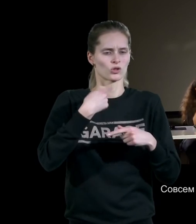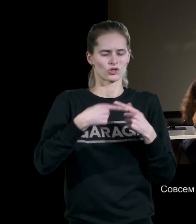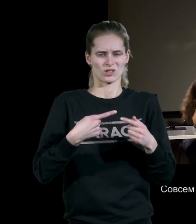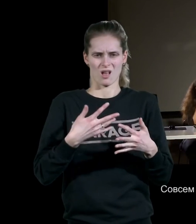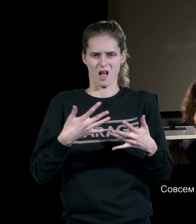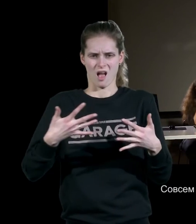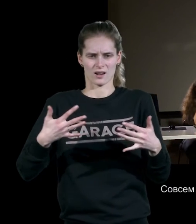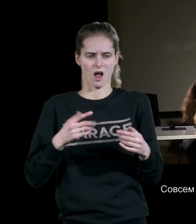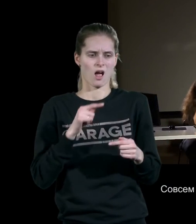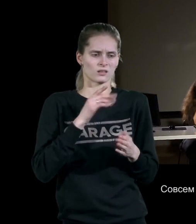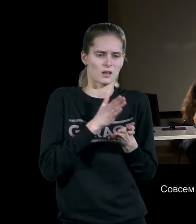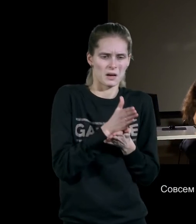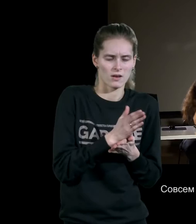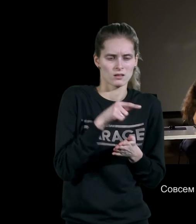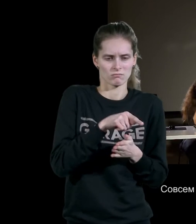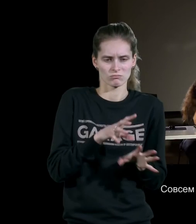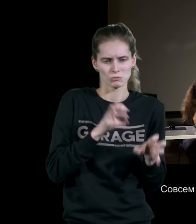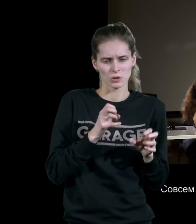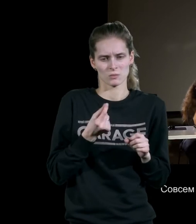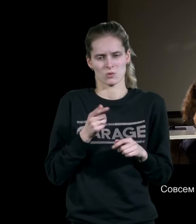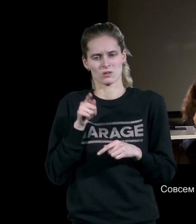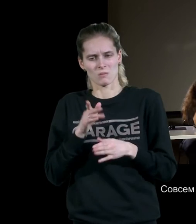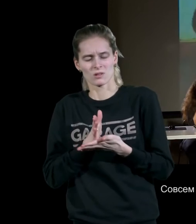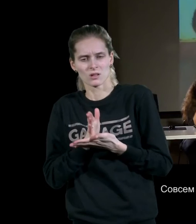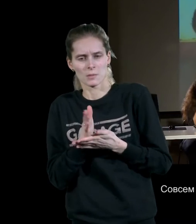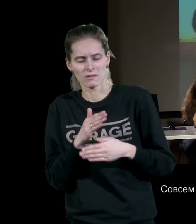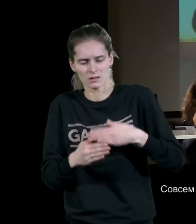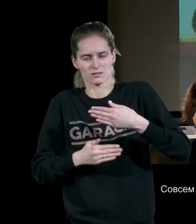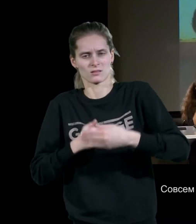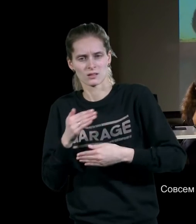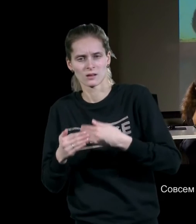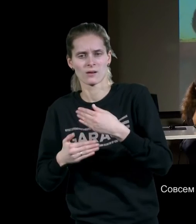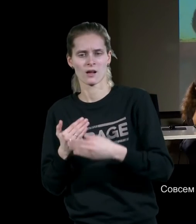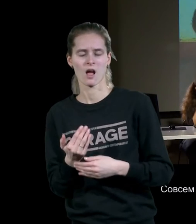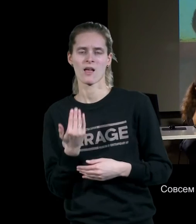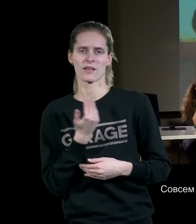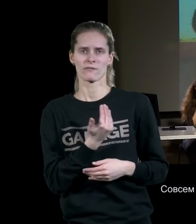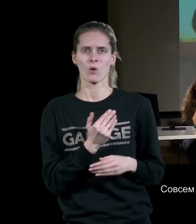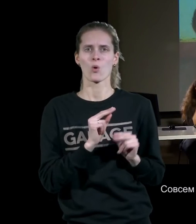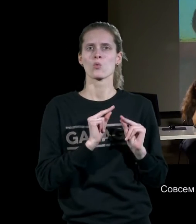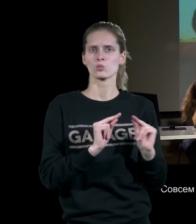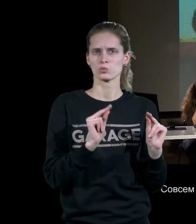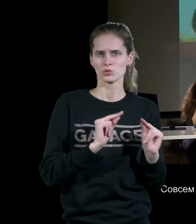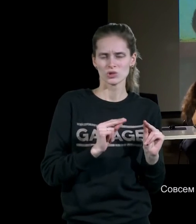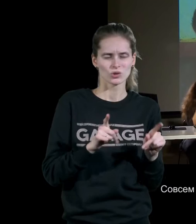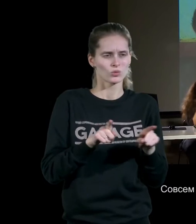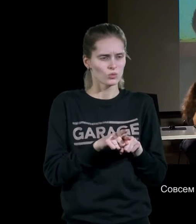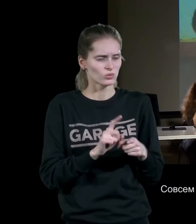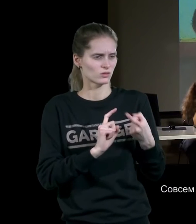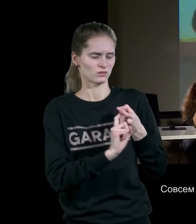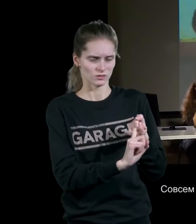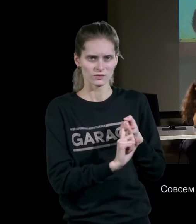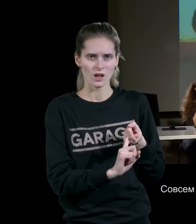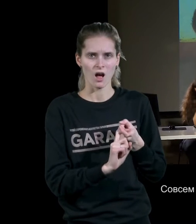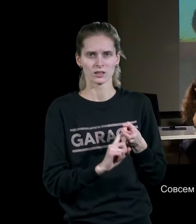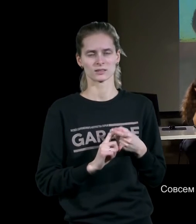ранние его вещи более-менее экспрессионистского толка, его учителем, как бы, и в, ну, они такие